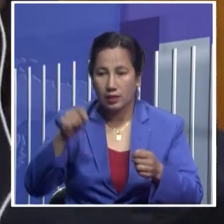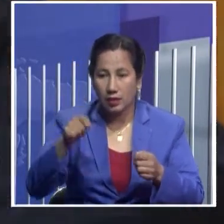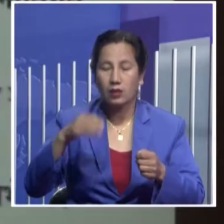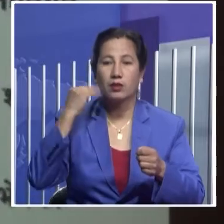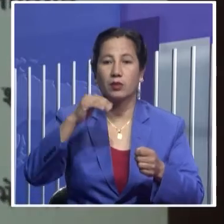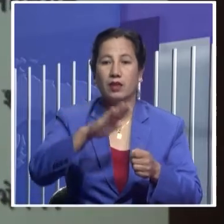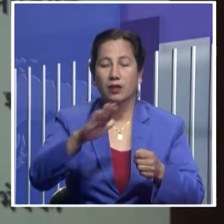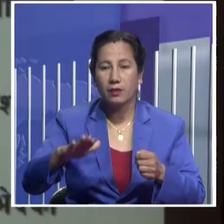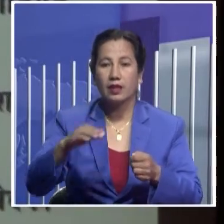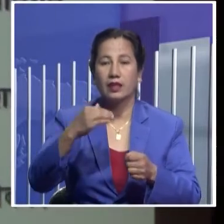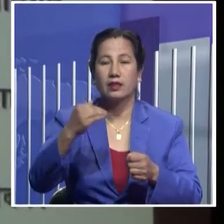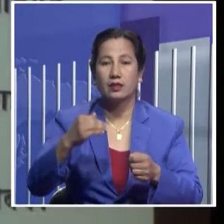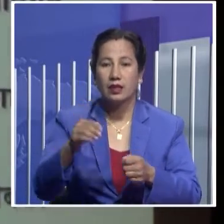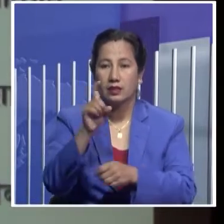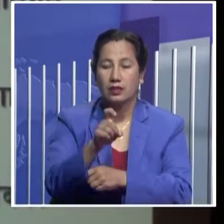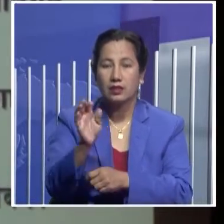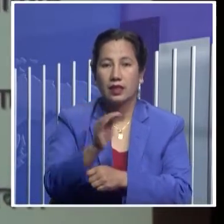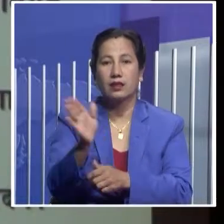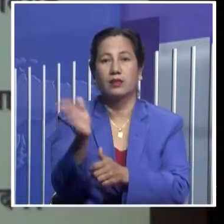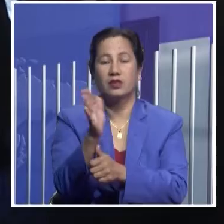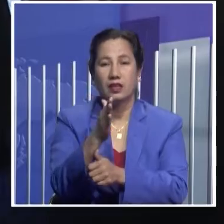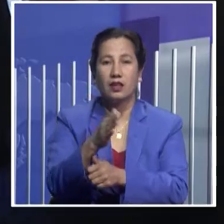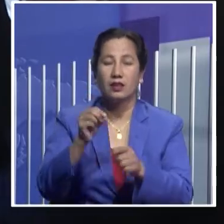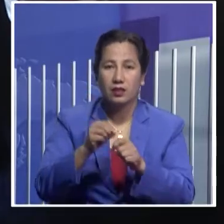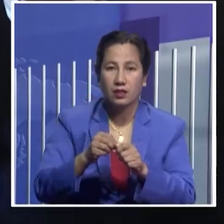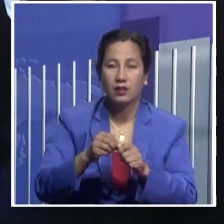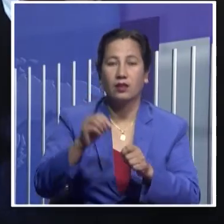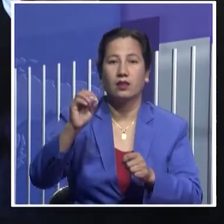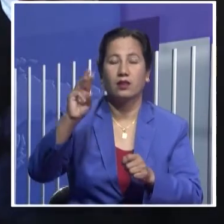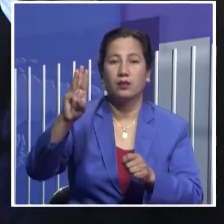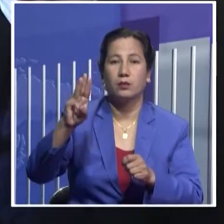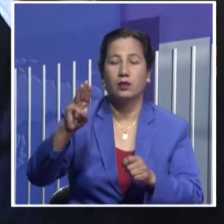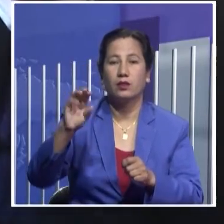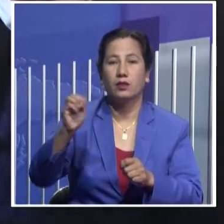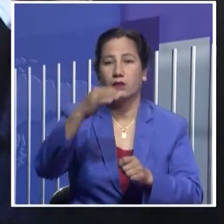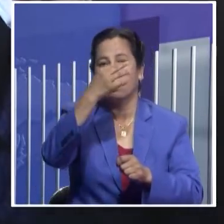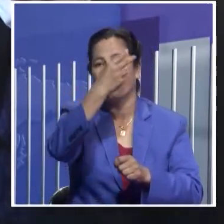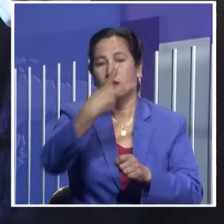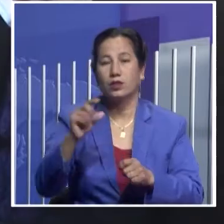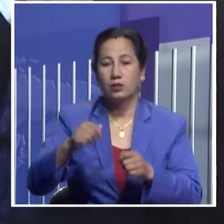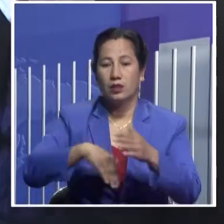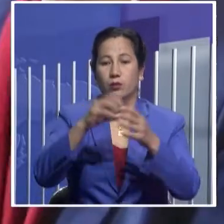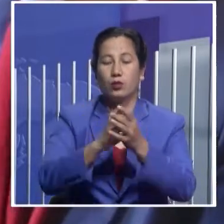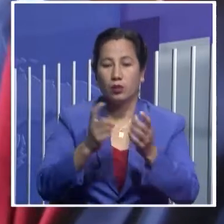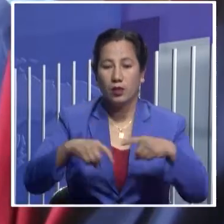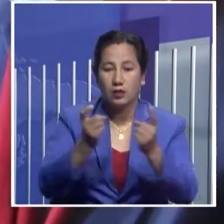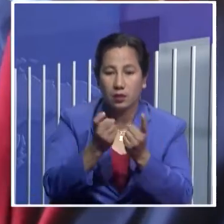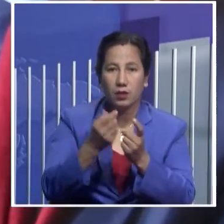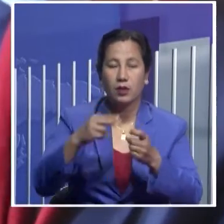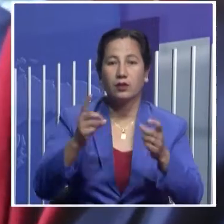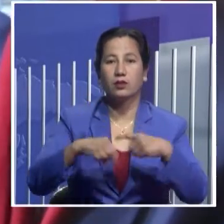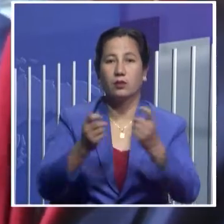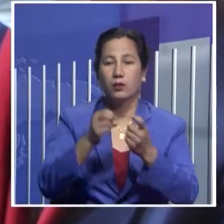महिला बालबालिका तथा ज्येष्ठ नागरिक मन्त्रालयले तयार गरेको मसौदामाथि बुटवलमा छलफल भएको छ। छलफलमा